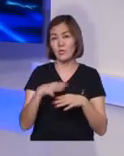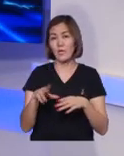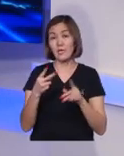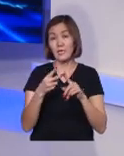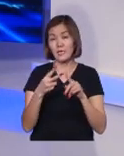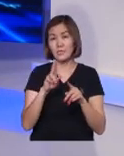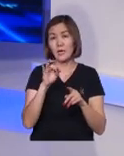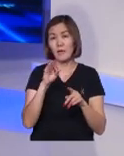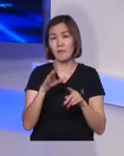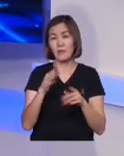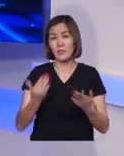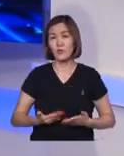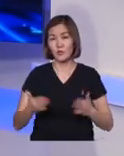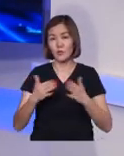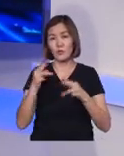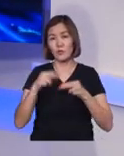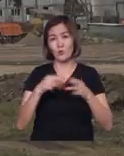бірі Қабанбайдағы тұрғын үй құрылысы.